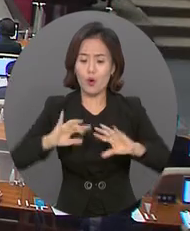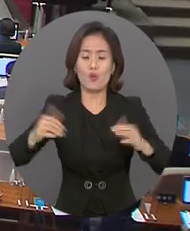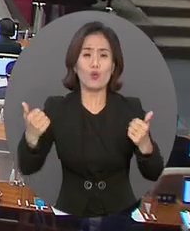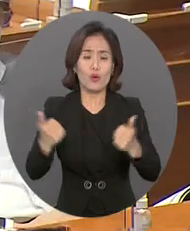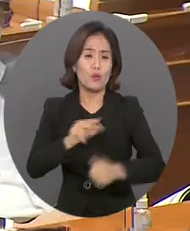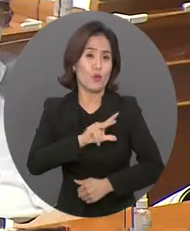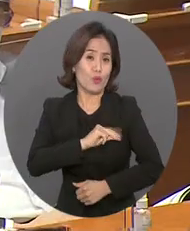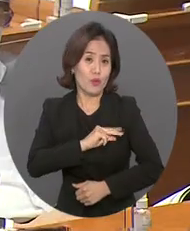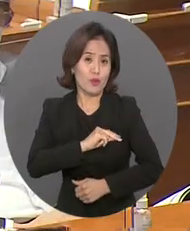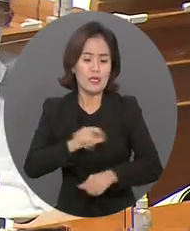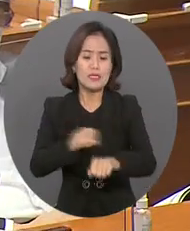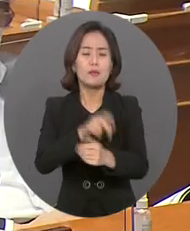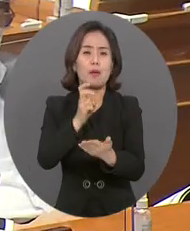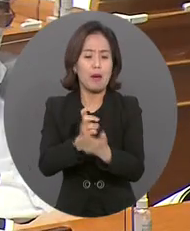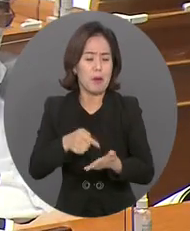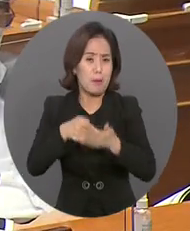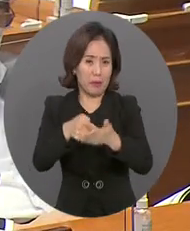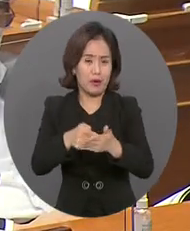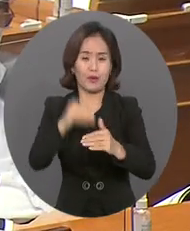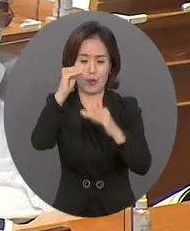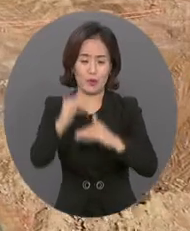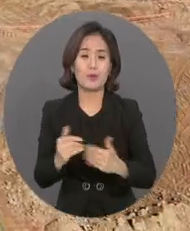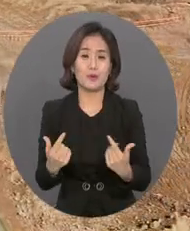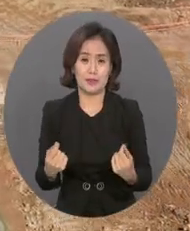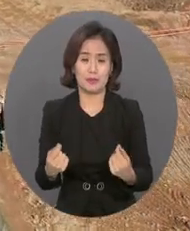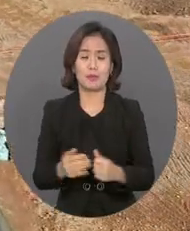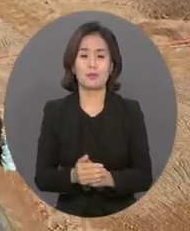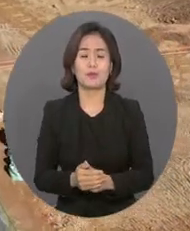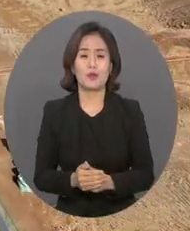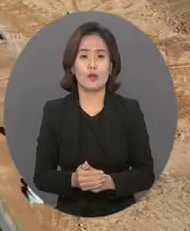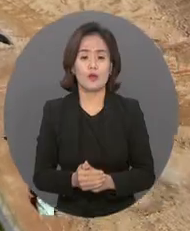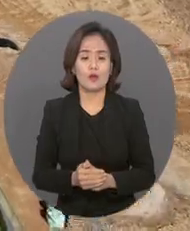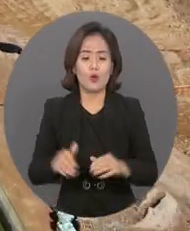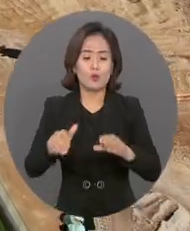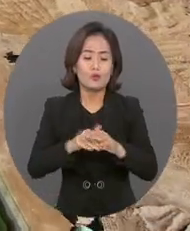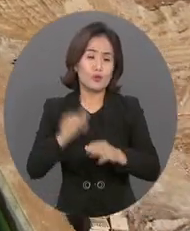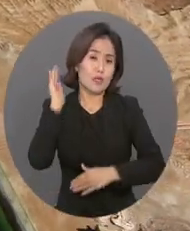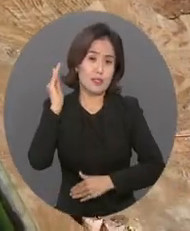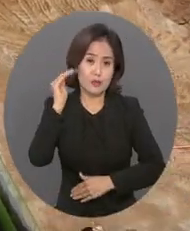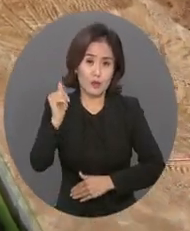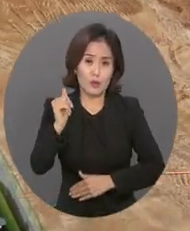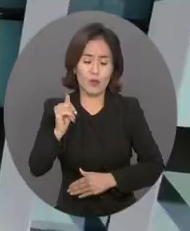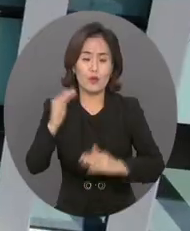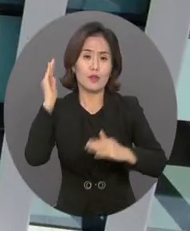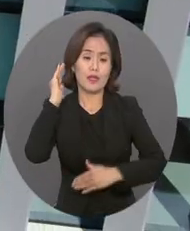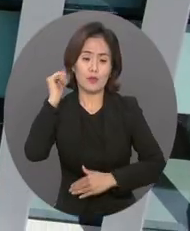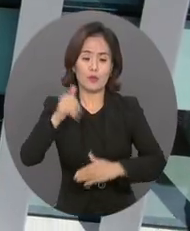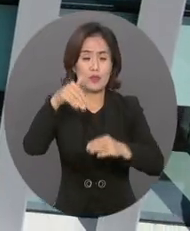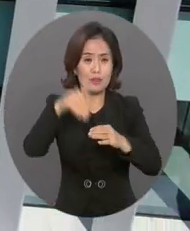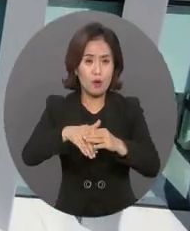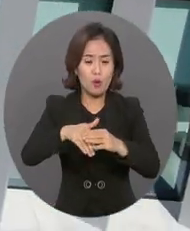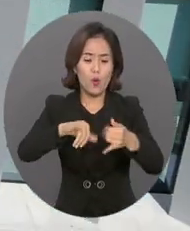국회의원들이 특별법을 발의해 진전시킨 사례들입니다. 대신 문재인 정부의 대선 공약 사업들과 관련해서는